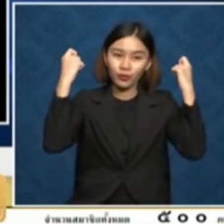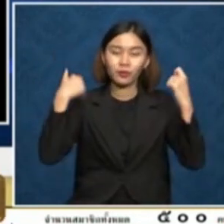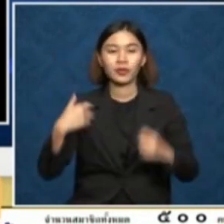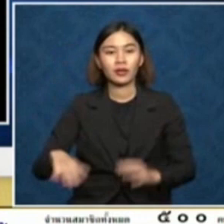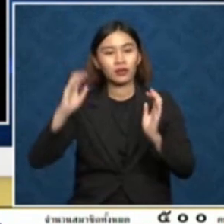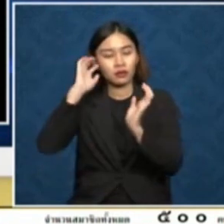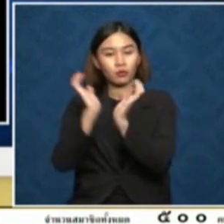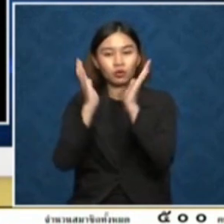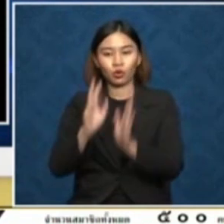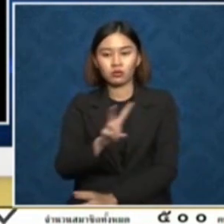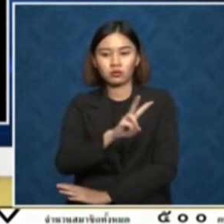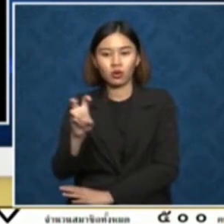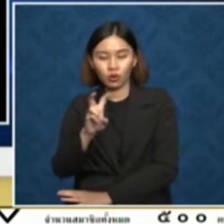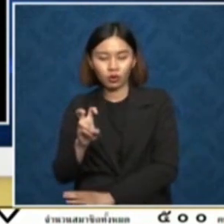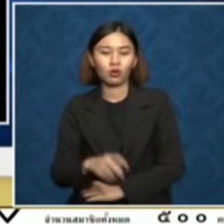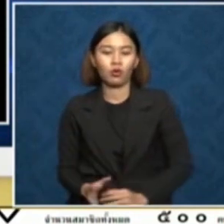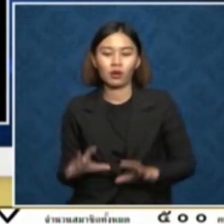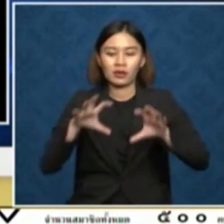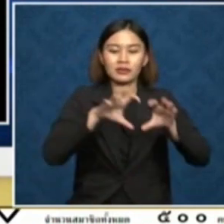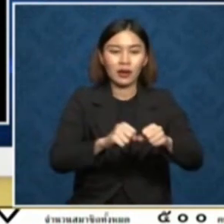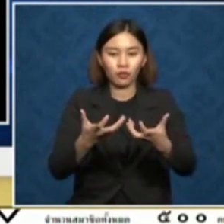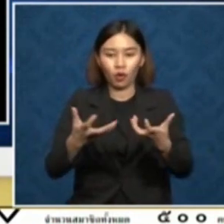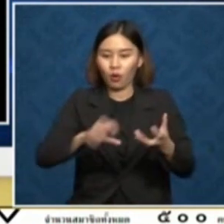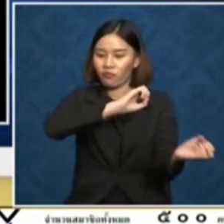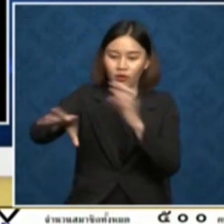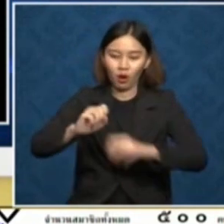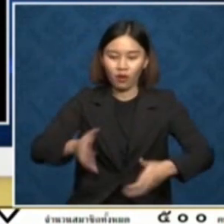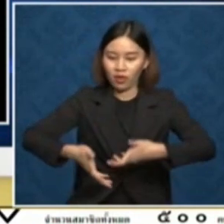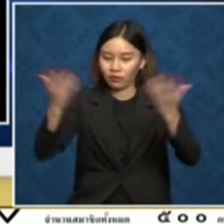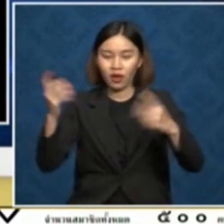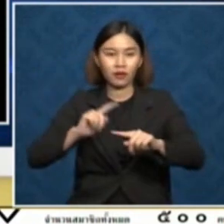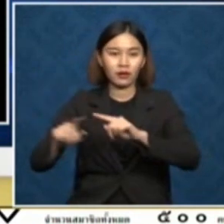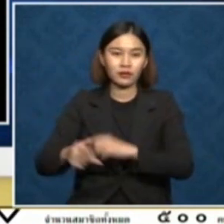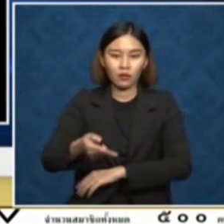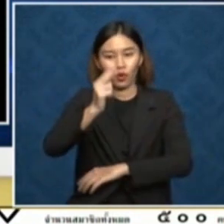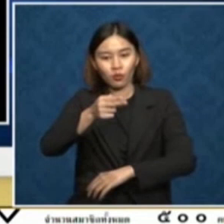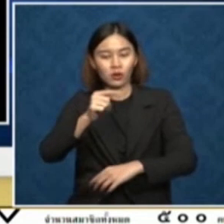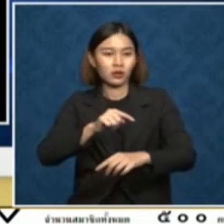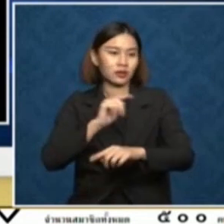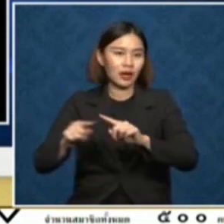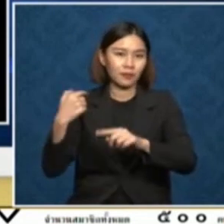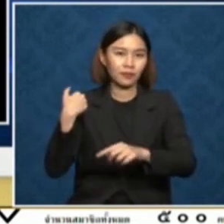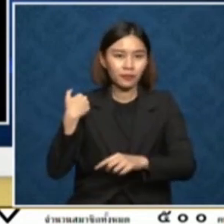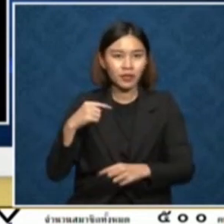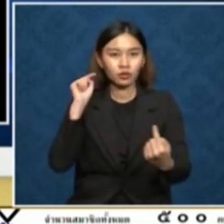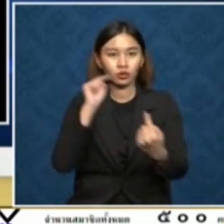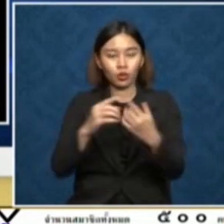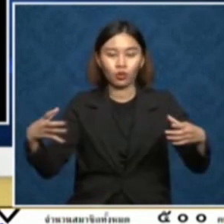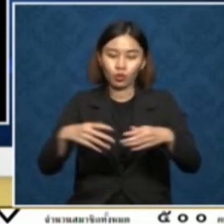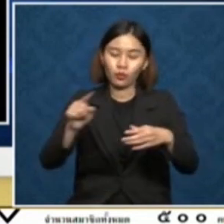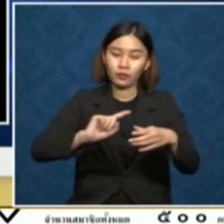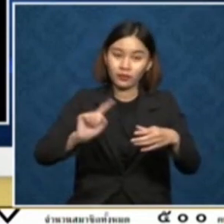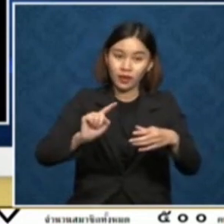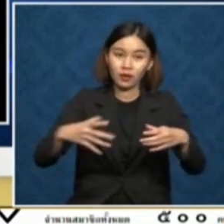ายทางเพศเนื่องจากในสมัยนั้นอย่างที่บอกไปนะคะว่าเขายังไม่มีการยอมรับนะคะในระหว่างที่กลุ่มคนผู้มีความหลากหลายทางเพศนั้นกำลังสังส